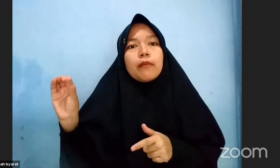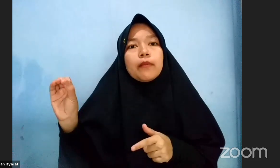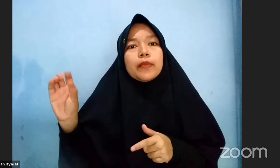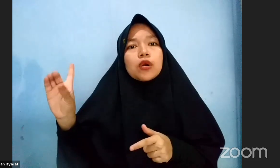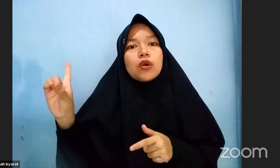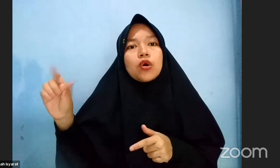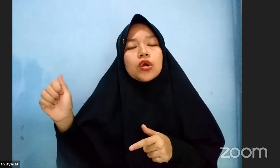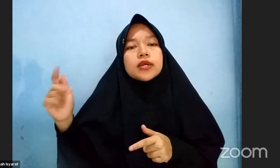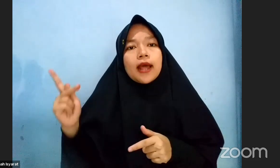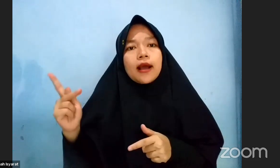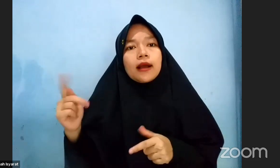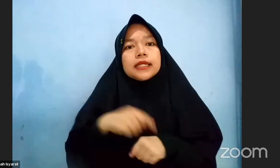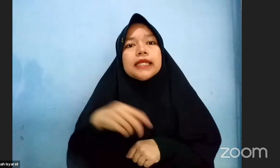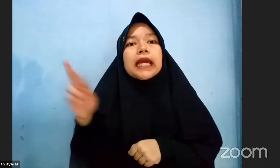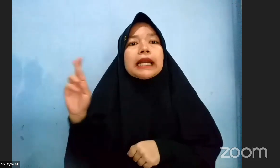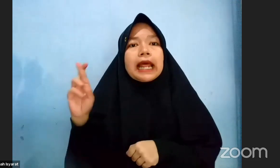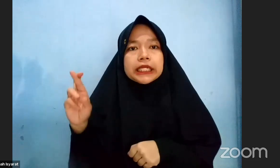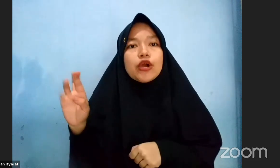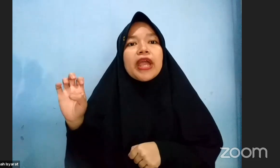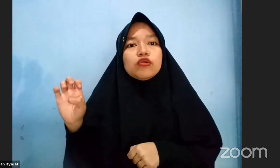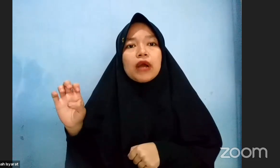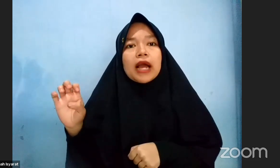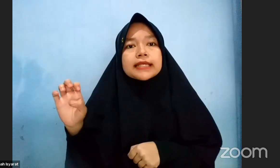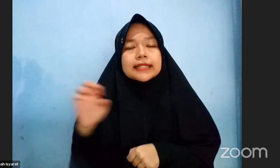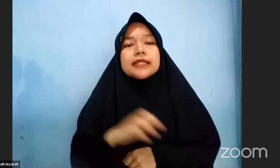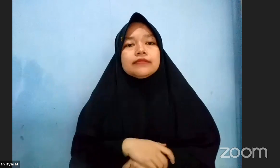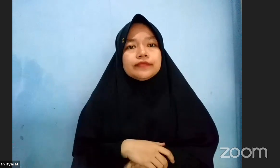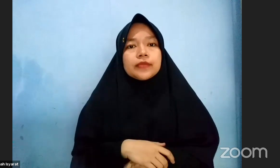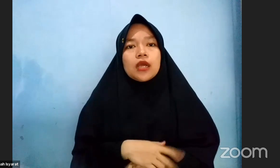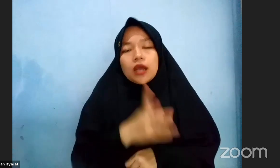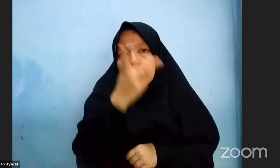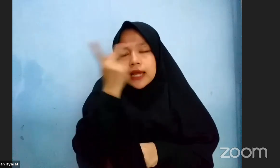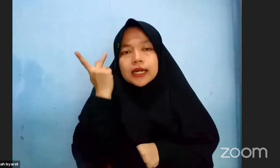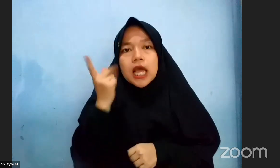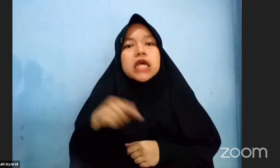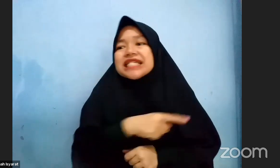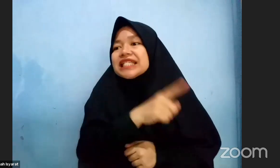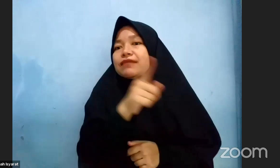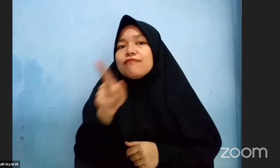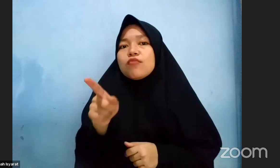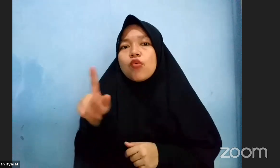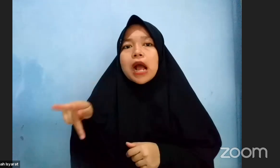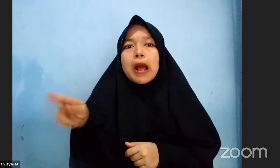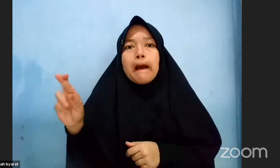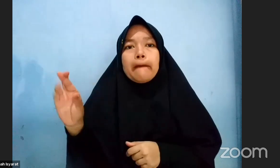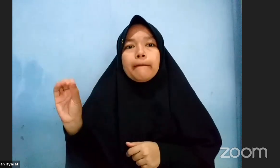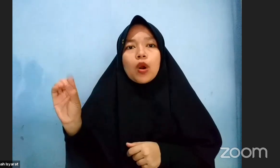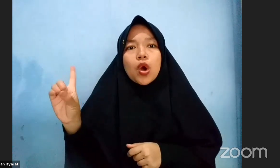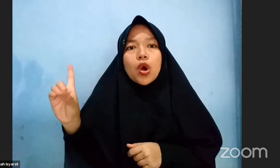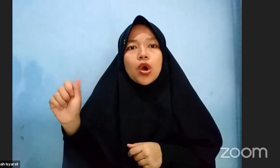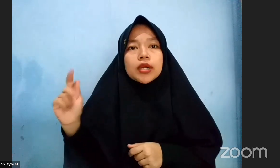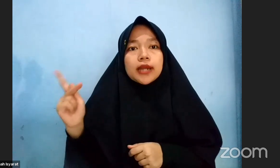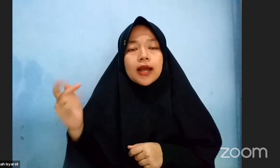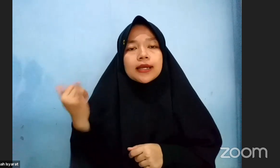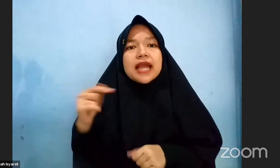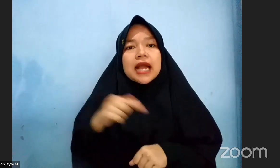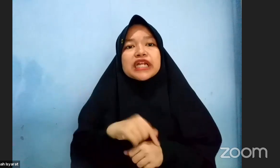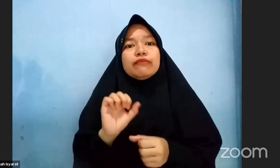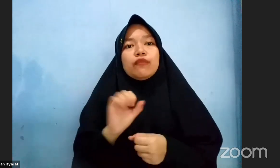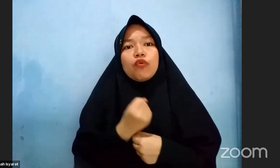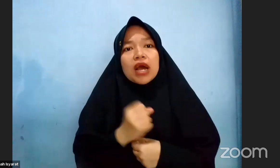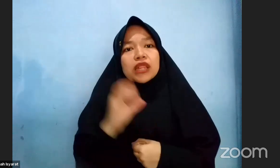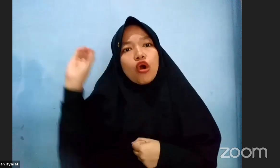mau mendengarkan suara jangkrik masuk dipikir suara jangkrik tuh suara burung Nah betul takutnya ada ambigu amfibi seperti itu